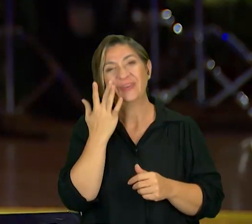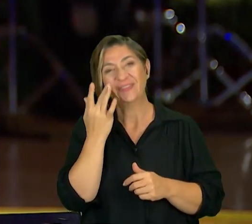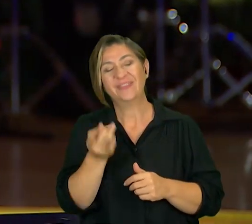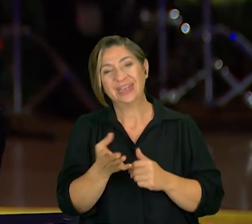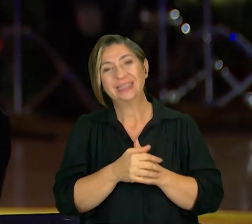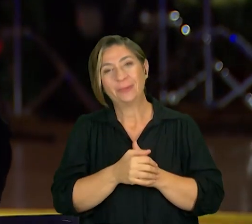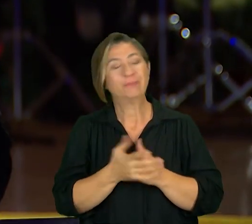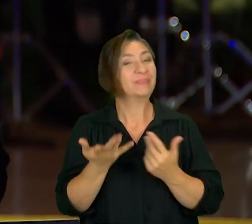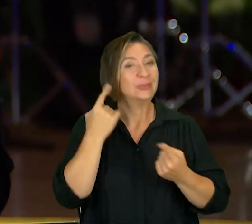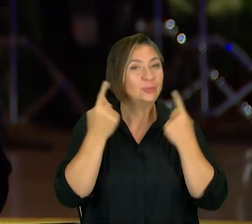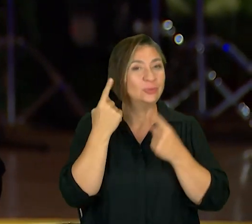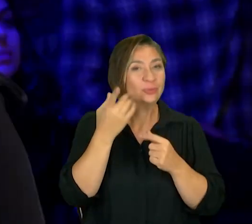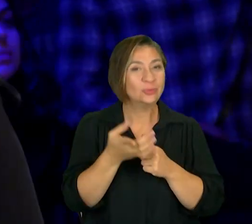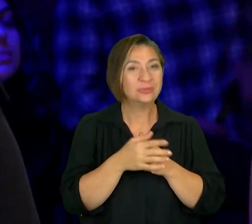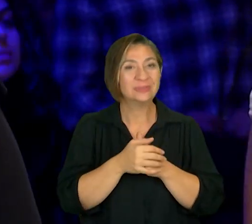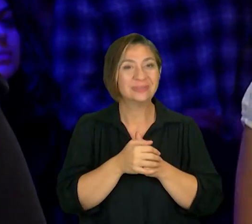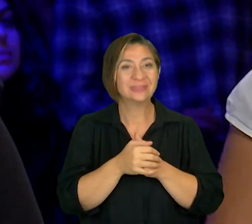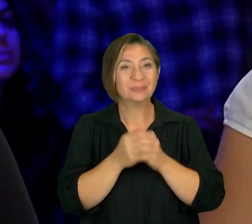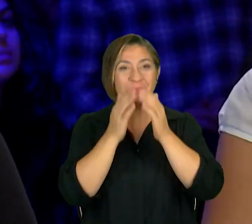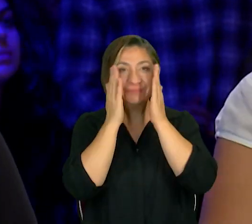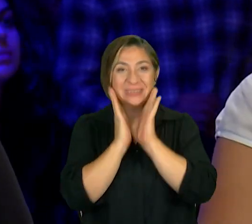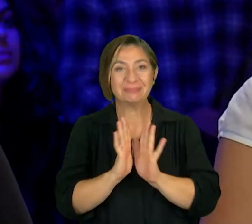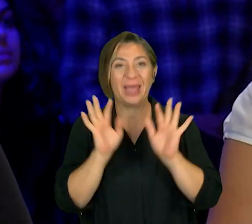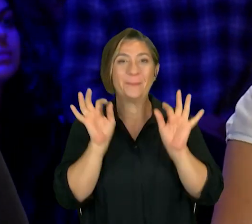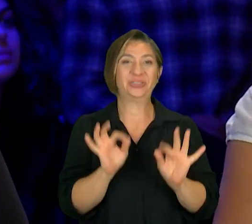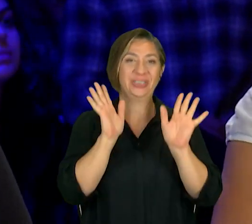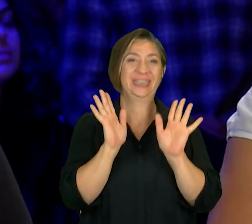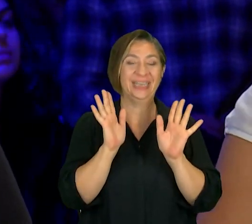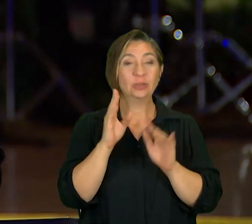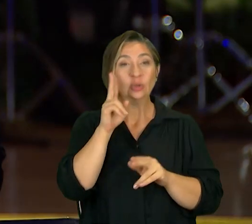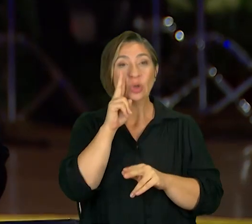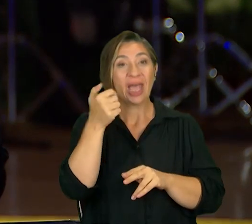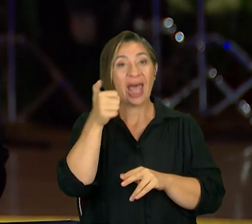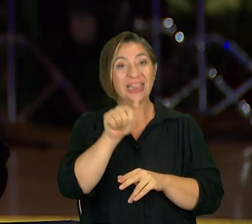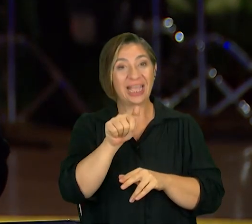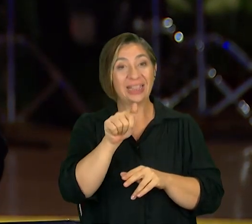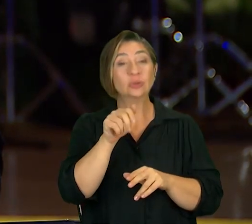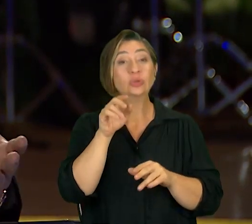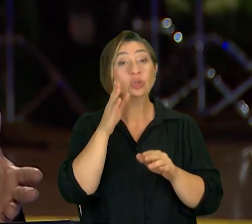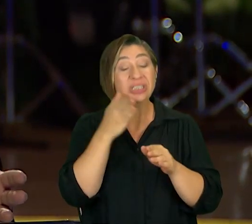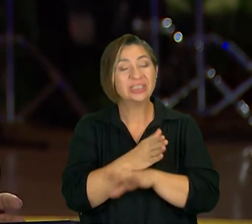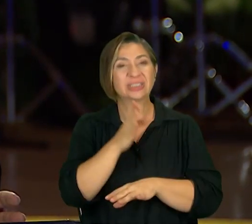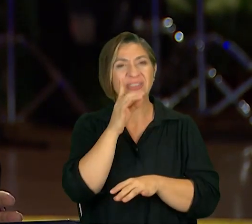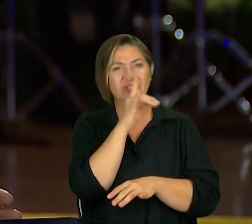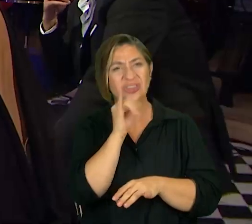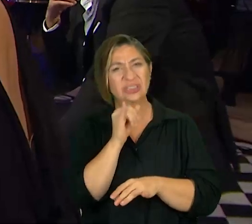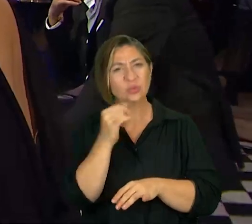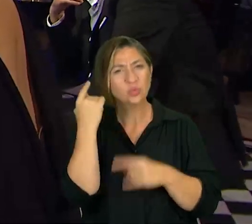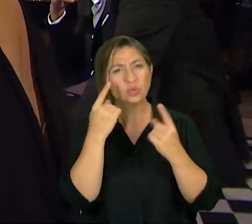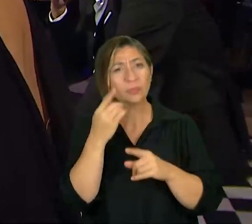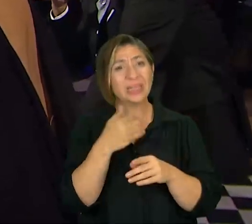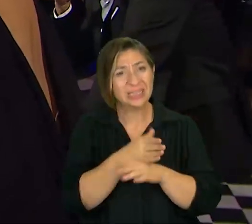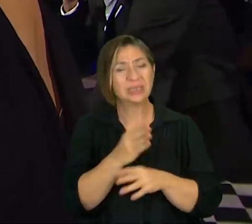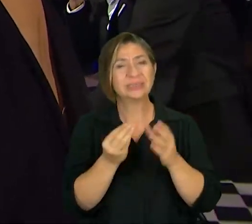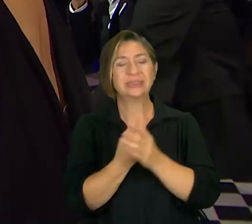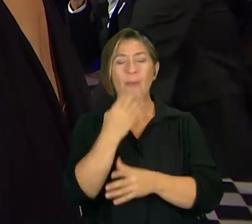farkındayım. Ne düşünüyorsun? Bismillah bak başladı. Son 6 ayda bunun sıkıntısını ciddi şekilde yaşıyorum. Hakikaten çirkinleştiğini düşünüyor musun? Hakikaten yani